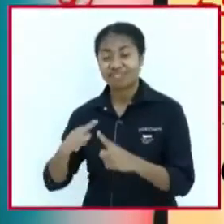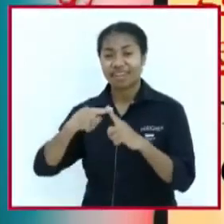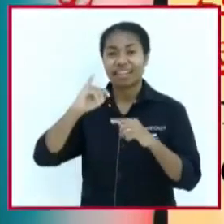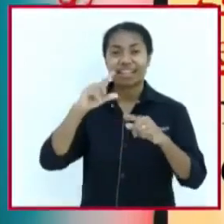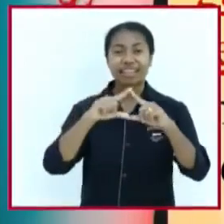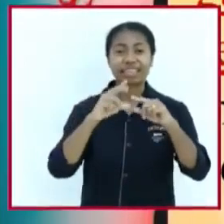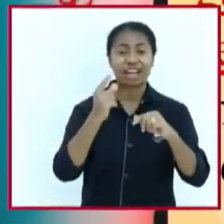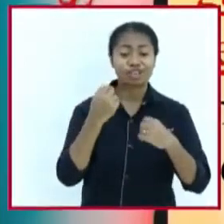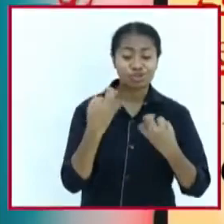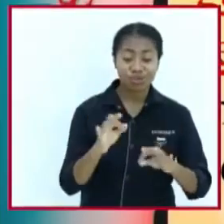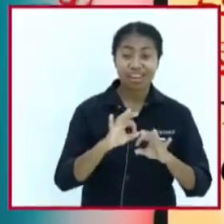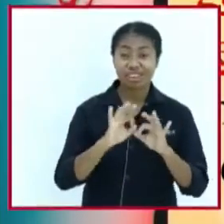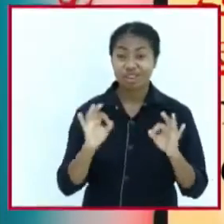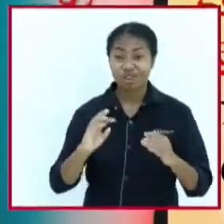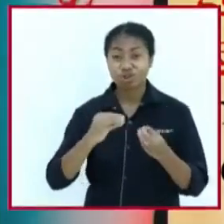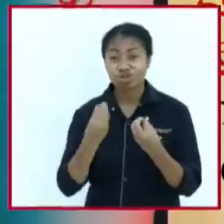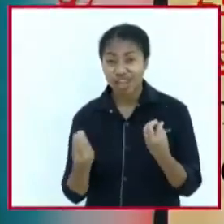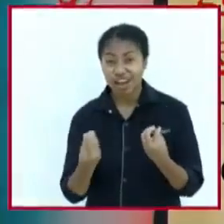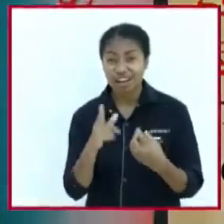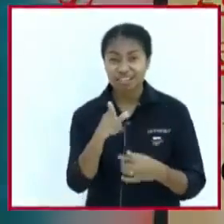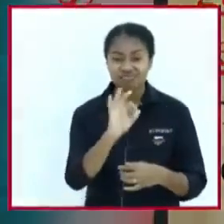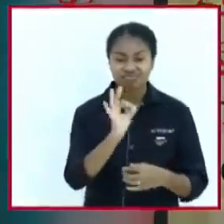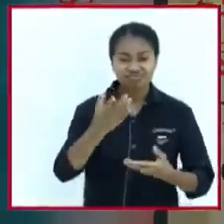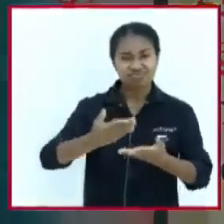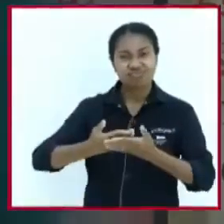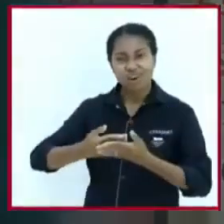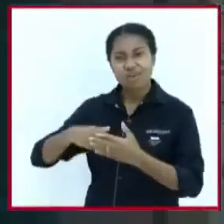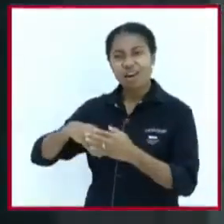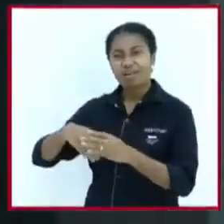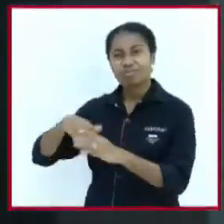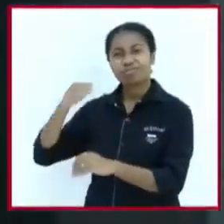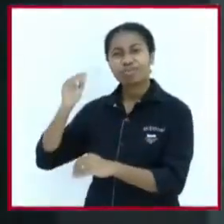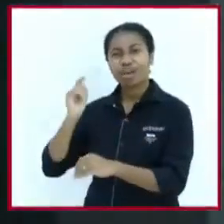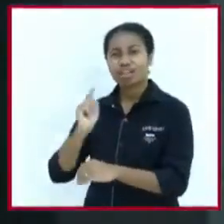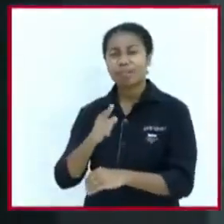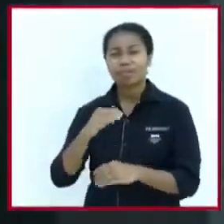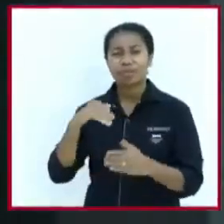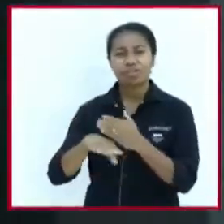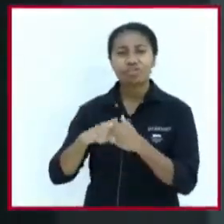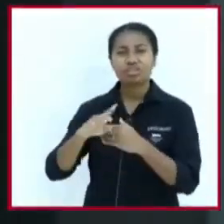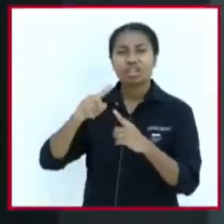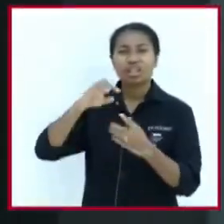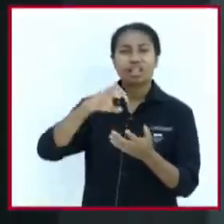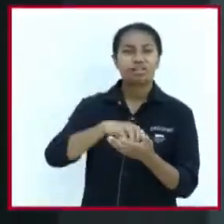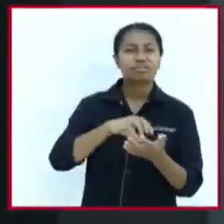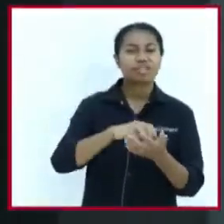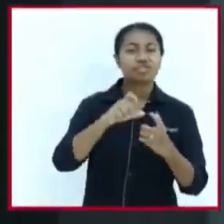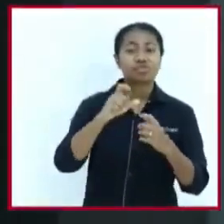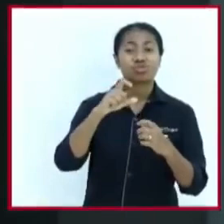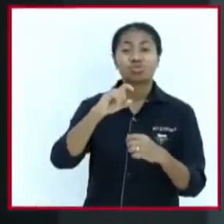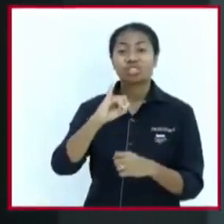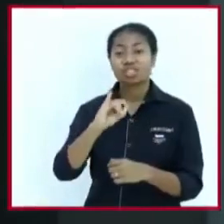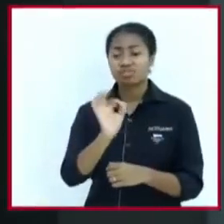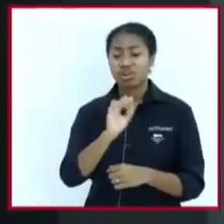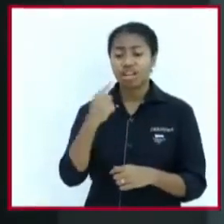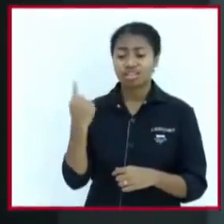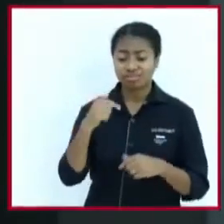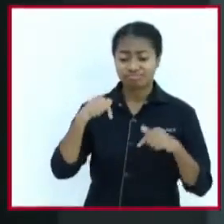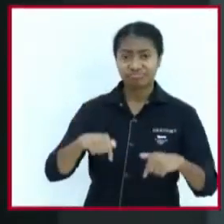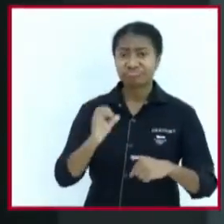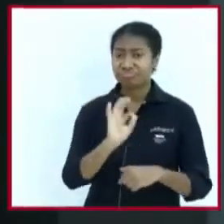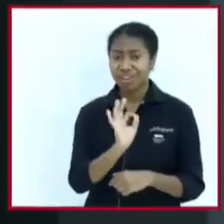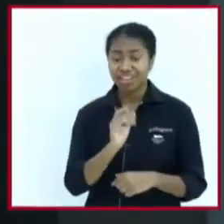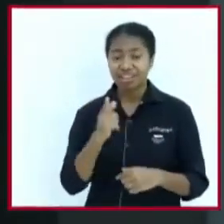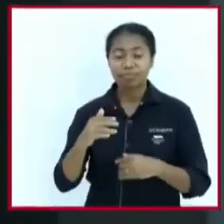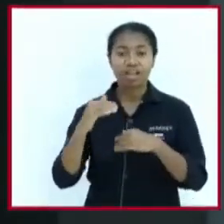Allah dirobek dia bukan hanya bahwa umat masuk ke tempat suci di bumi tapi tempat suci di surga itulah